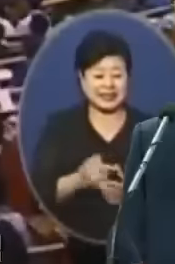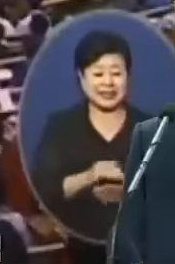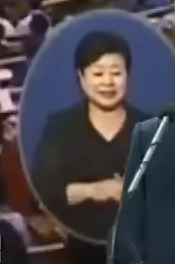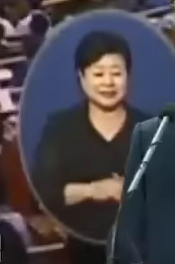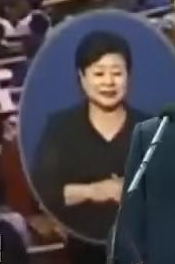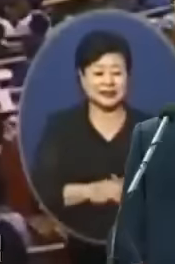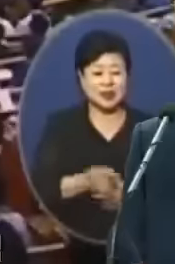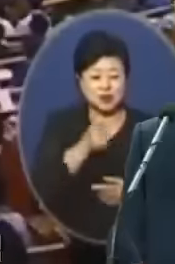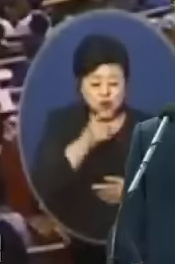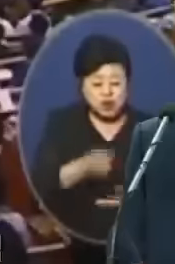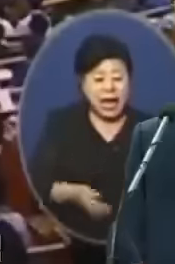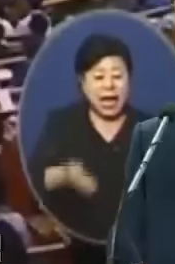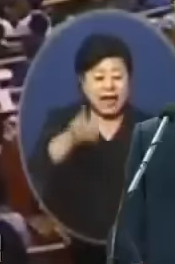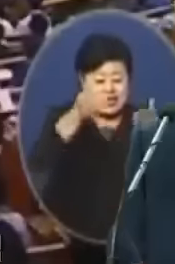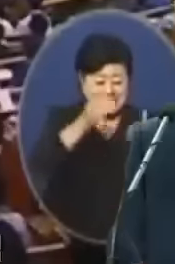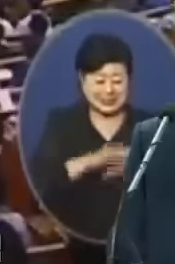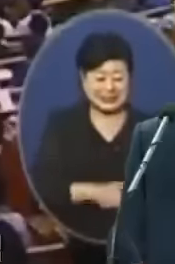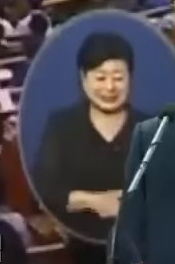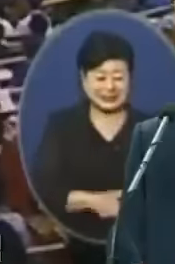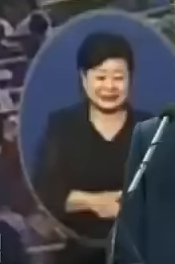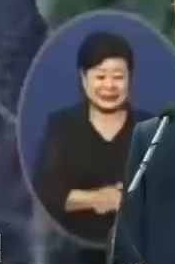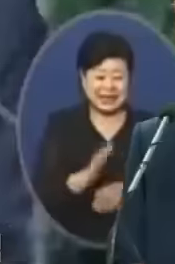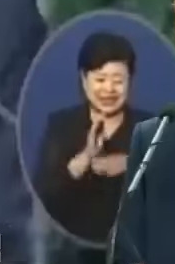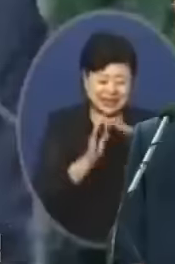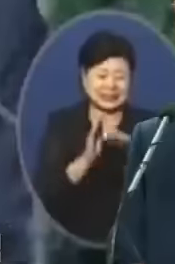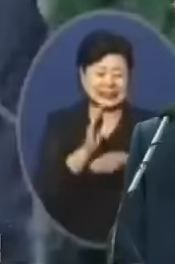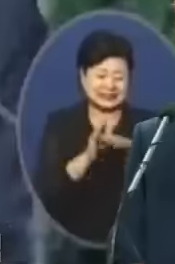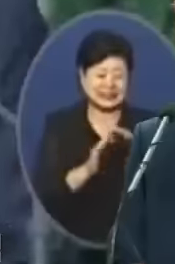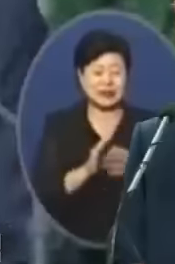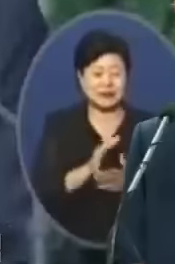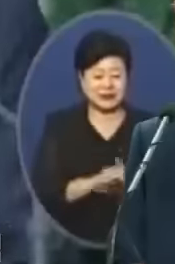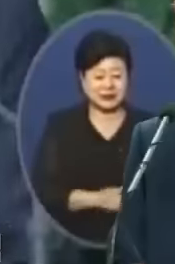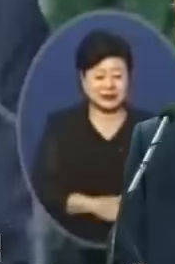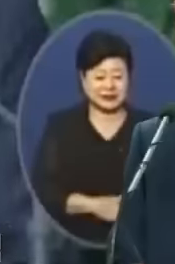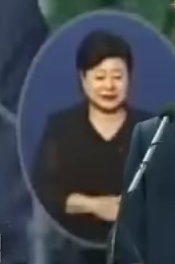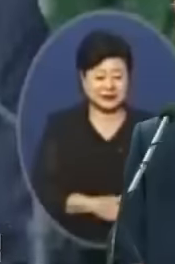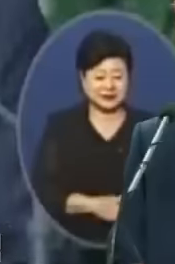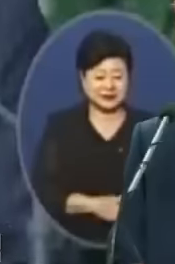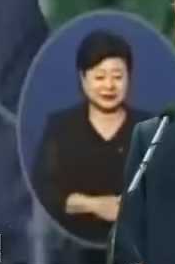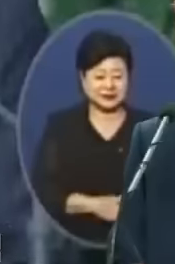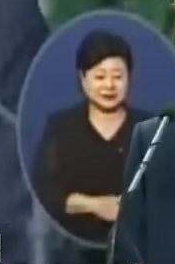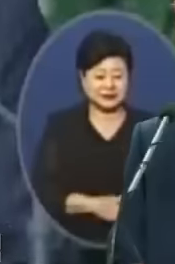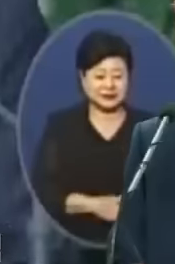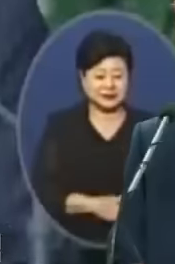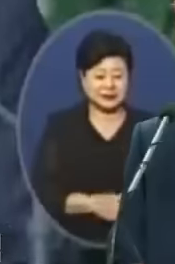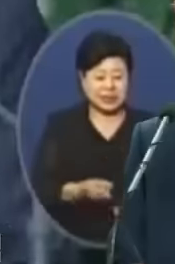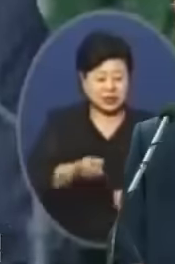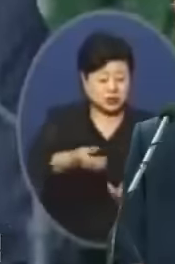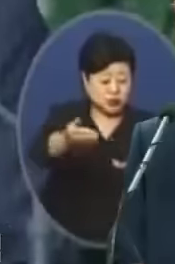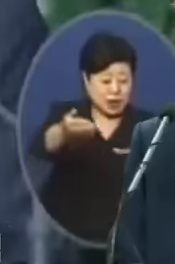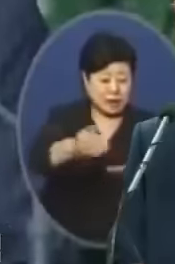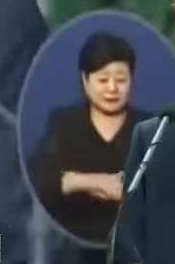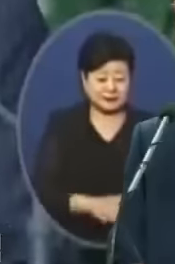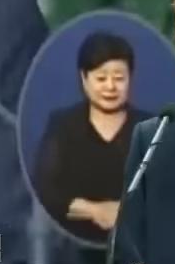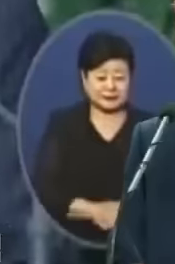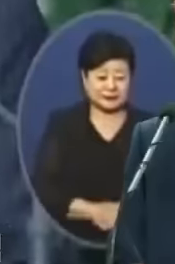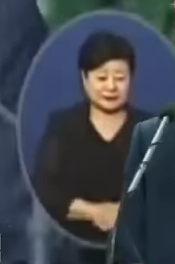오면 물 항아리에 물을 가득 채우라고 했어요. 그 다음 떼다 주라. 떼다